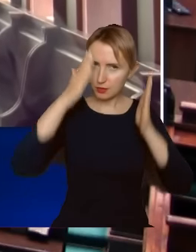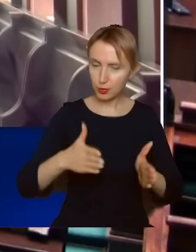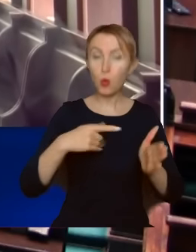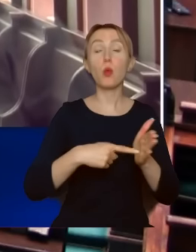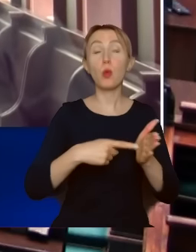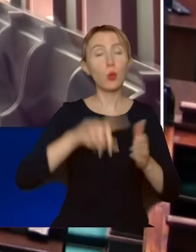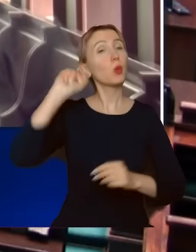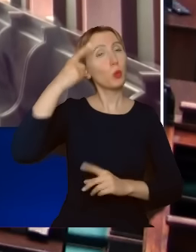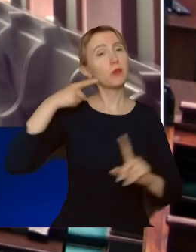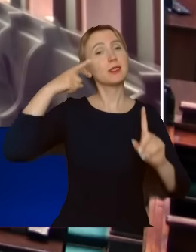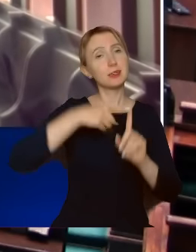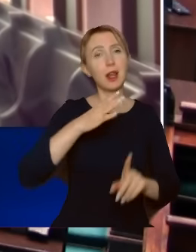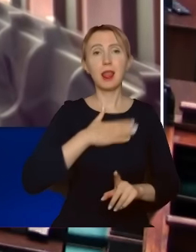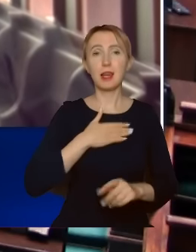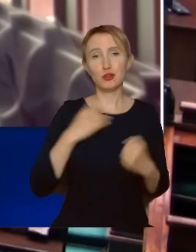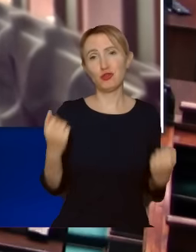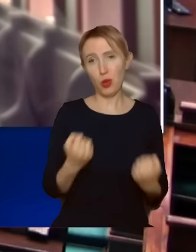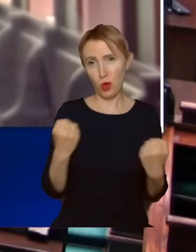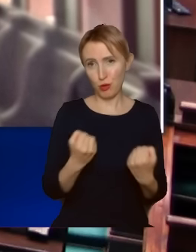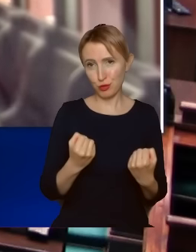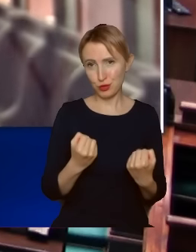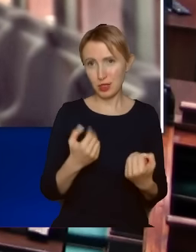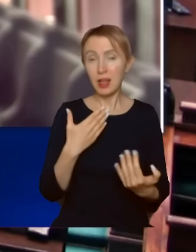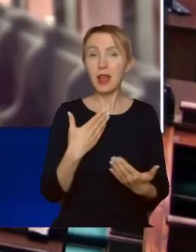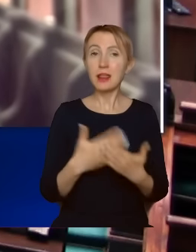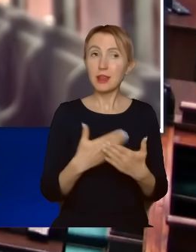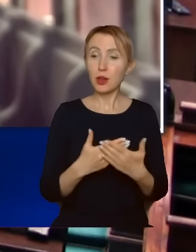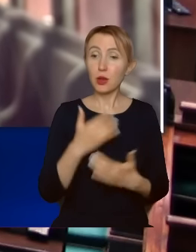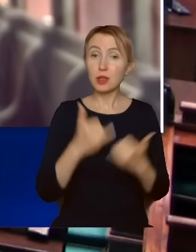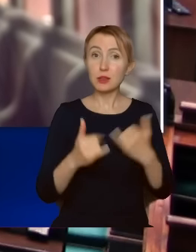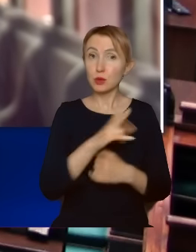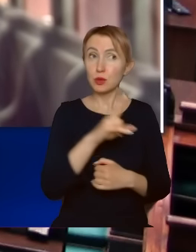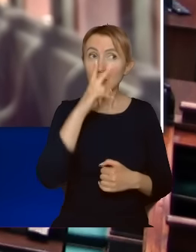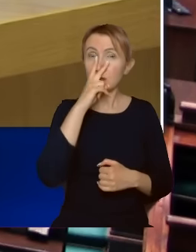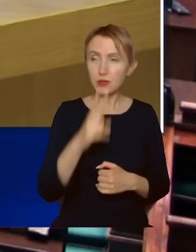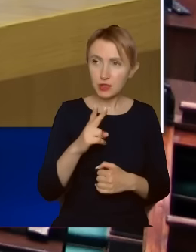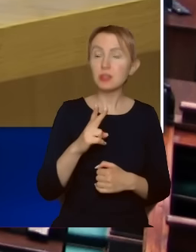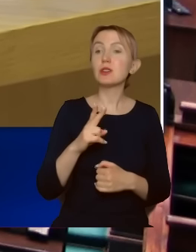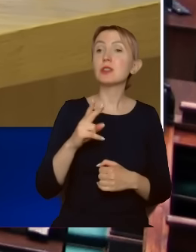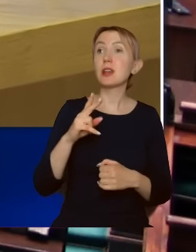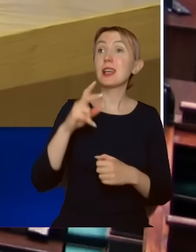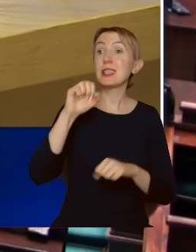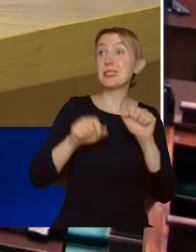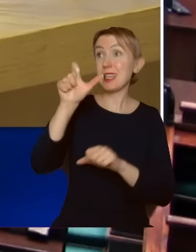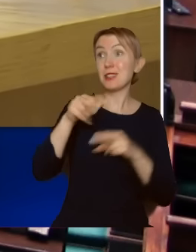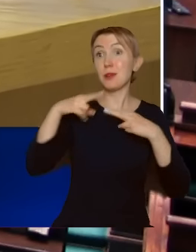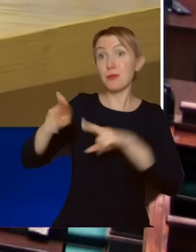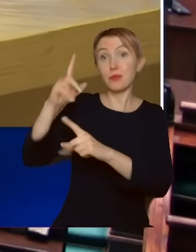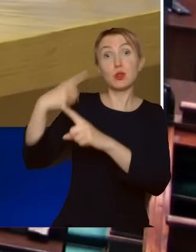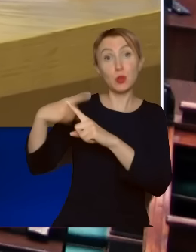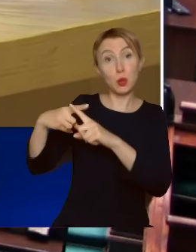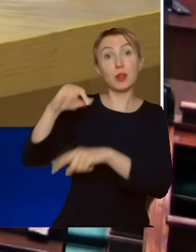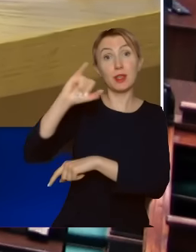główny cel naszej działalności zatem Jeżeli strona widzi że sędzia należy do stowarzyszenia jja to może być pewna